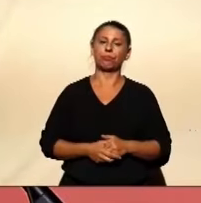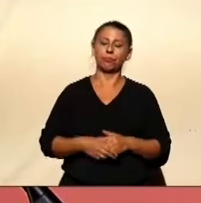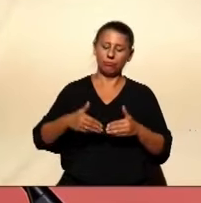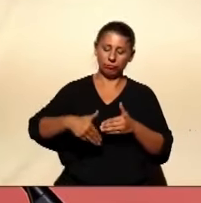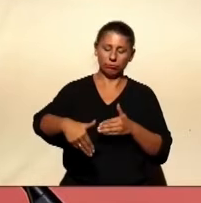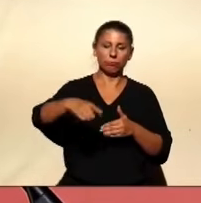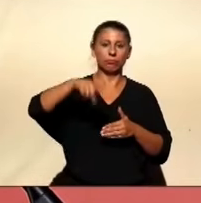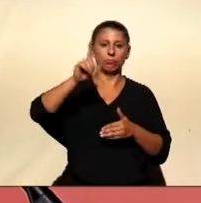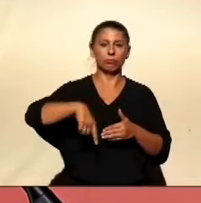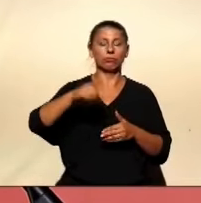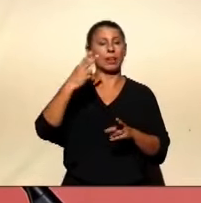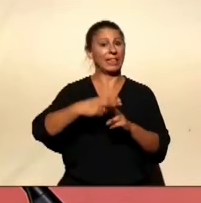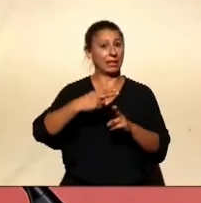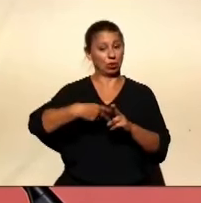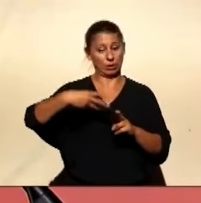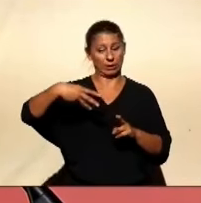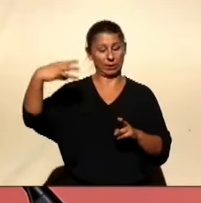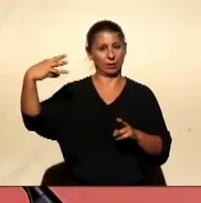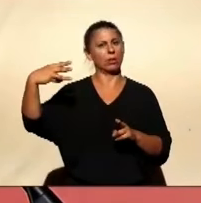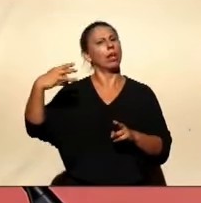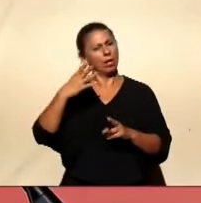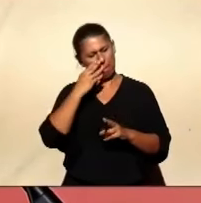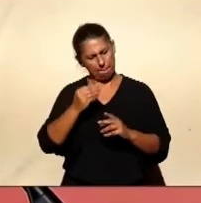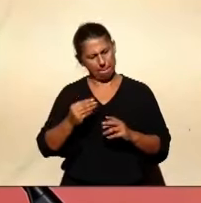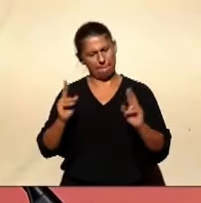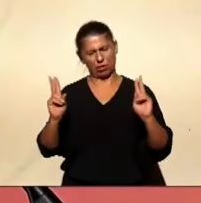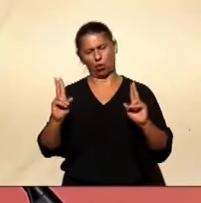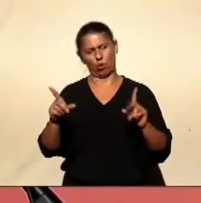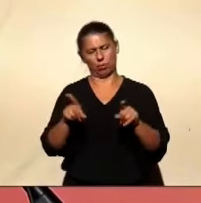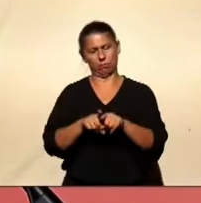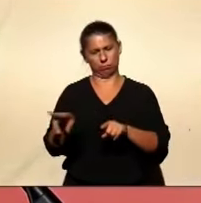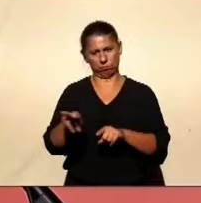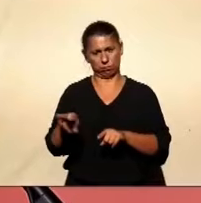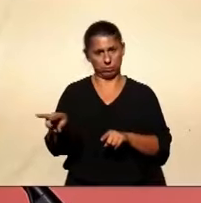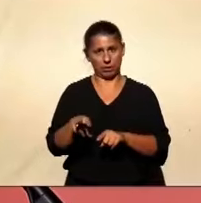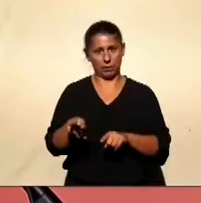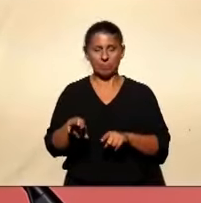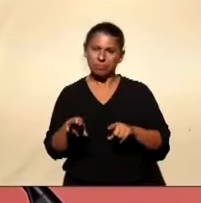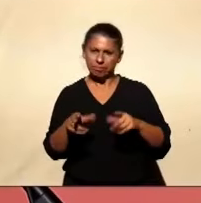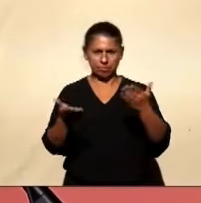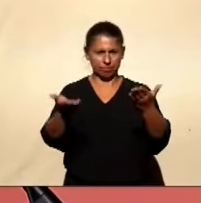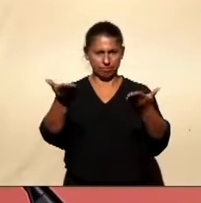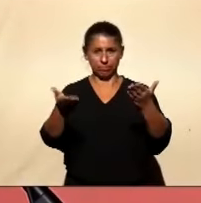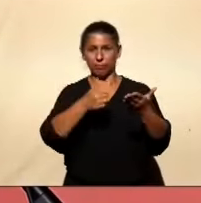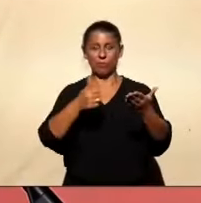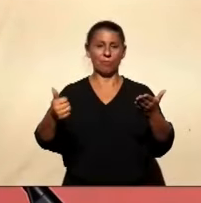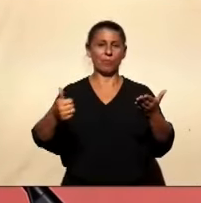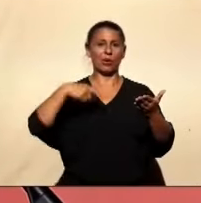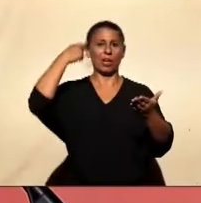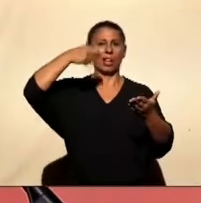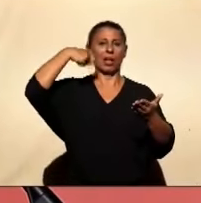μέρες, κυρίως στο ΣΥΡΙΖΑ και στο ΠΑΣΟΚ, μπορούν να συγκριθούν μόνο με τα reality